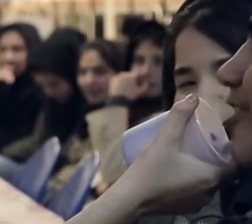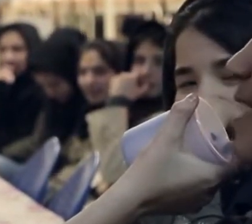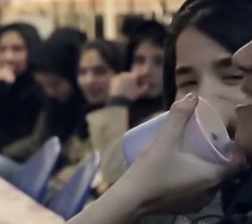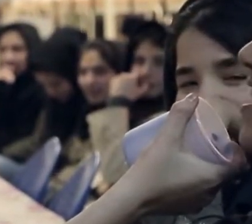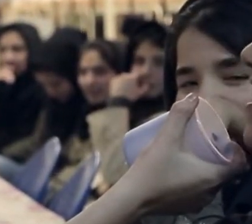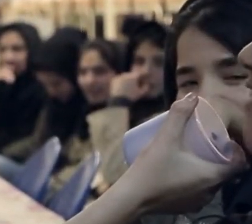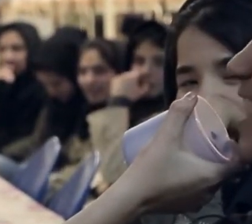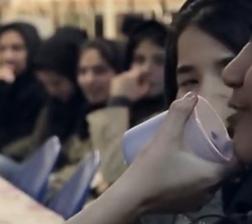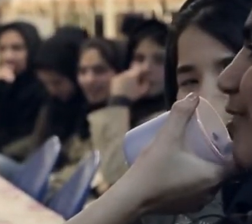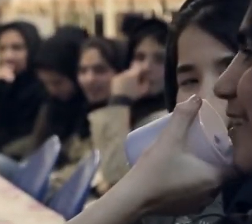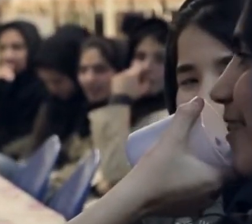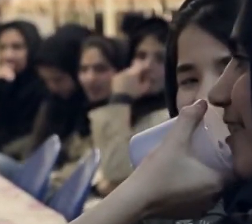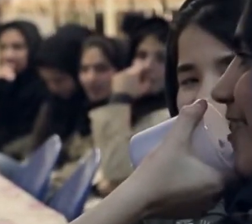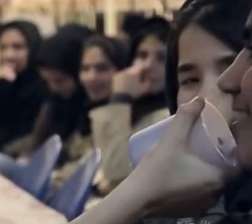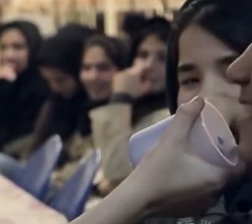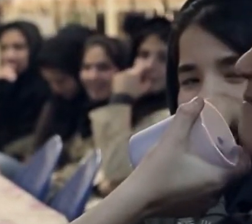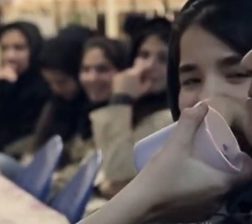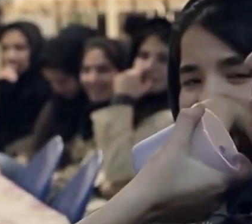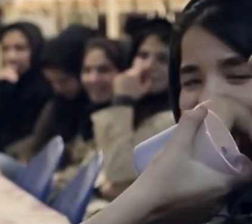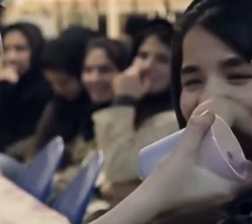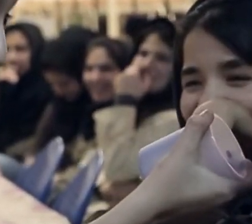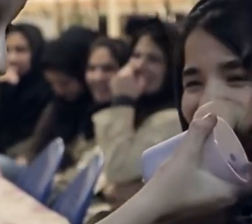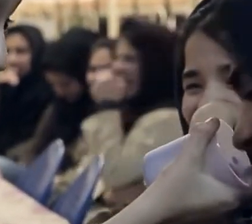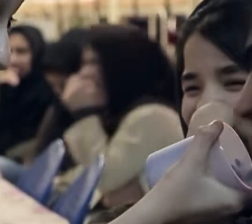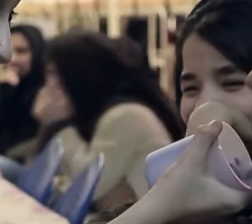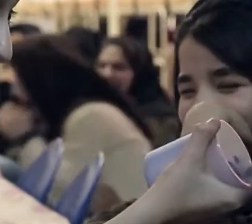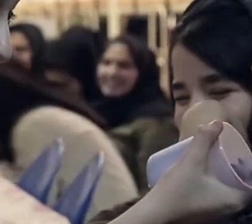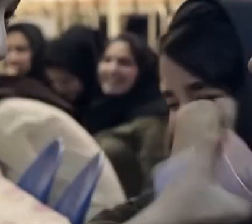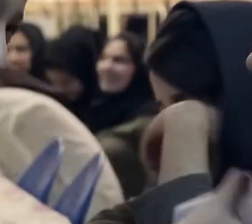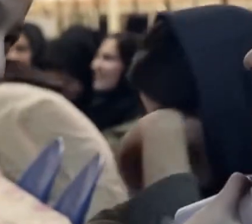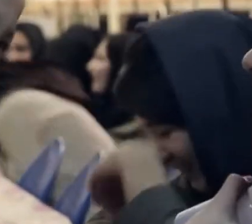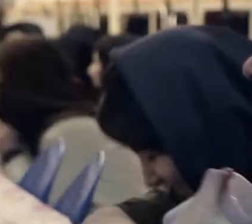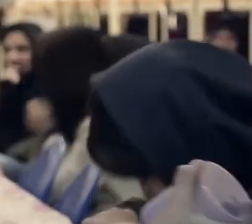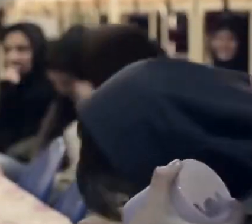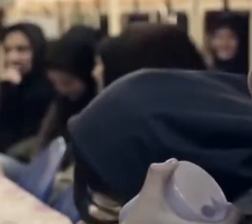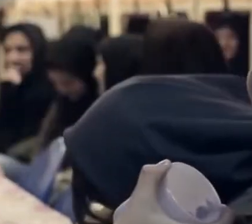و داداشم، کفتر دزدی و داداشم.